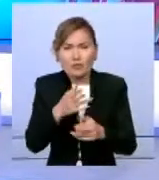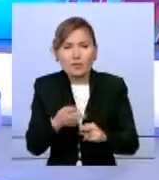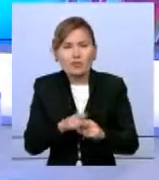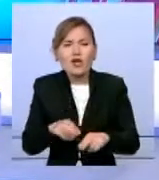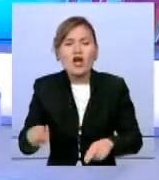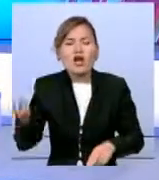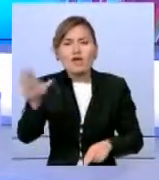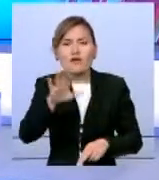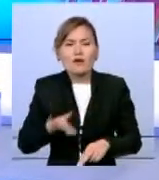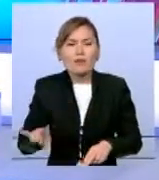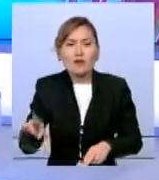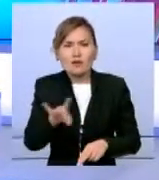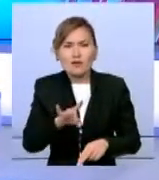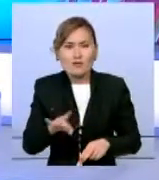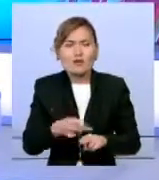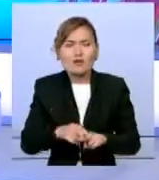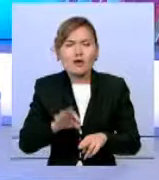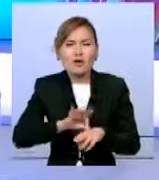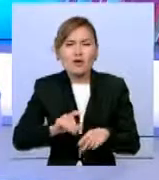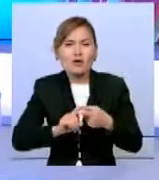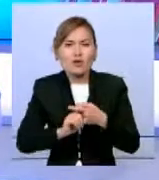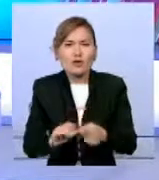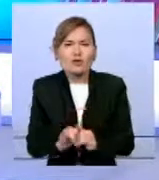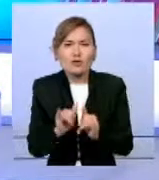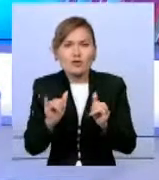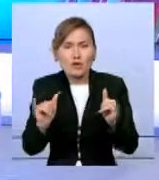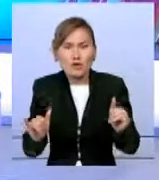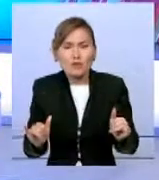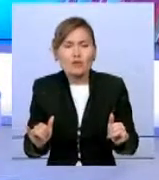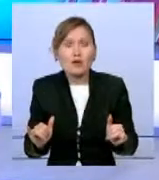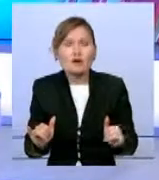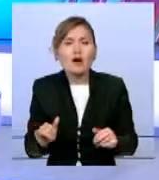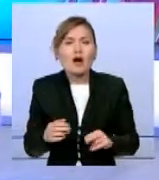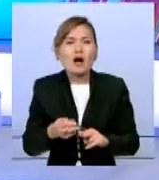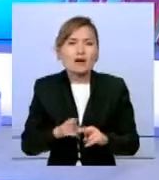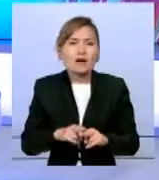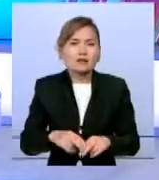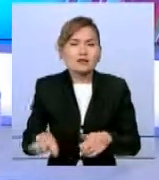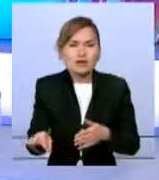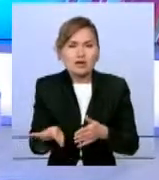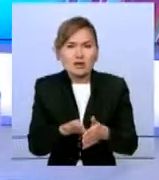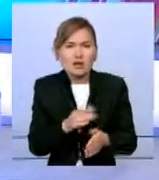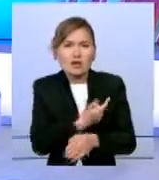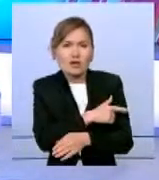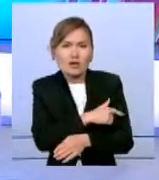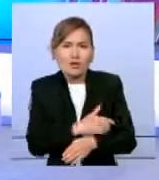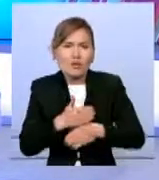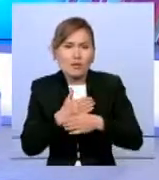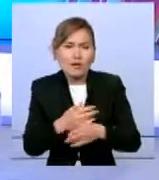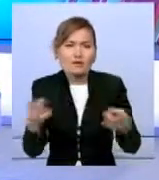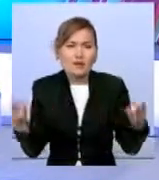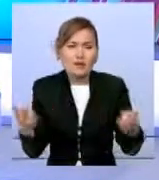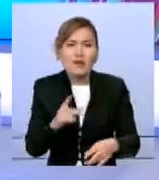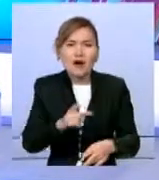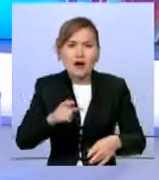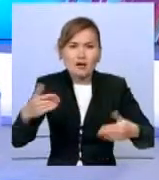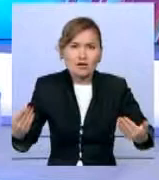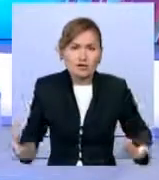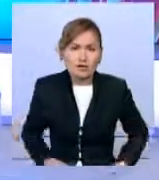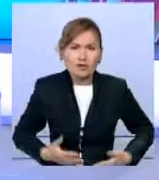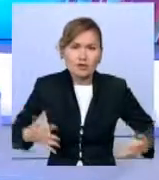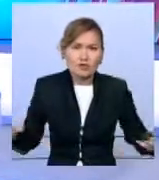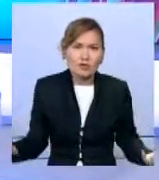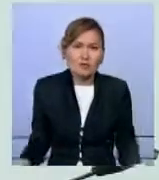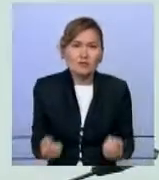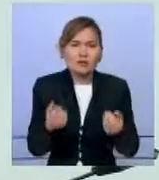көш бастап тұр. Мамандар инфекция эпидемиясын болдырмау үшін дабыл қағып жатыр. Олар шұғыл шаралар қолданып, төтенше жағдай жариялауды талап